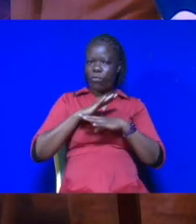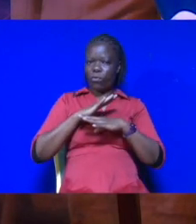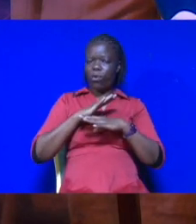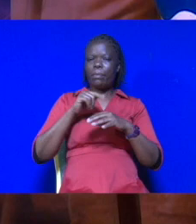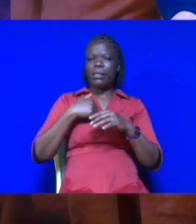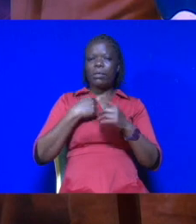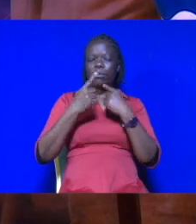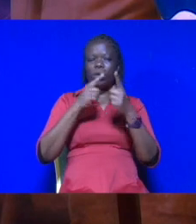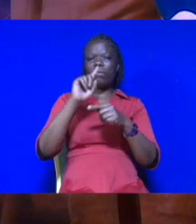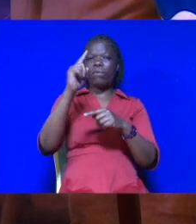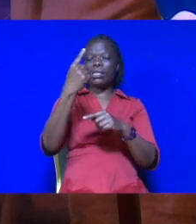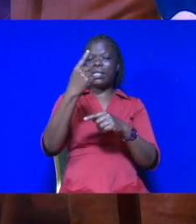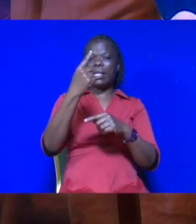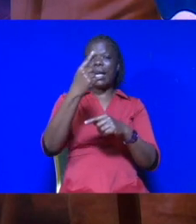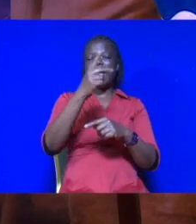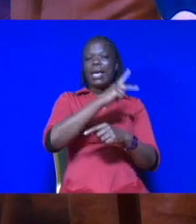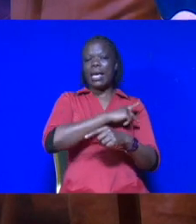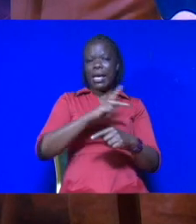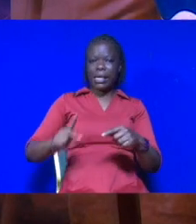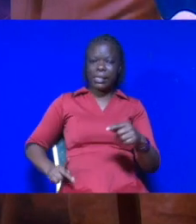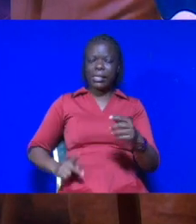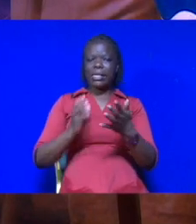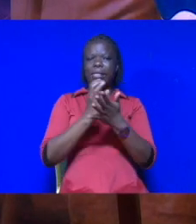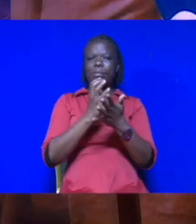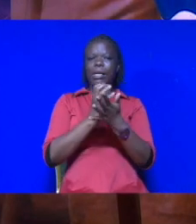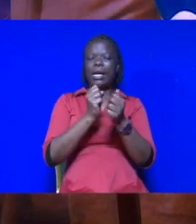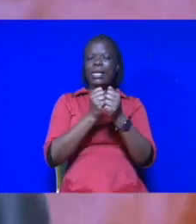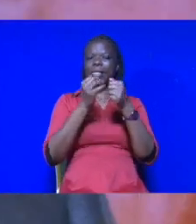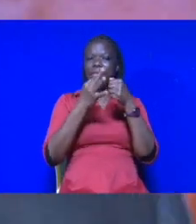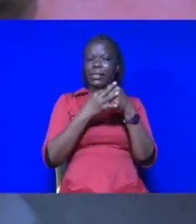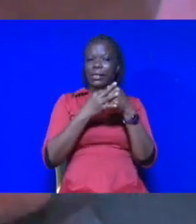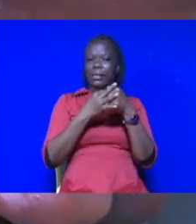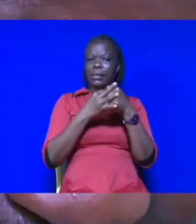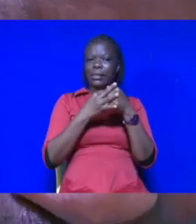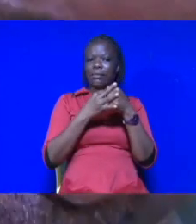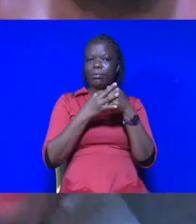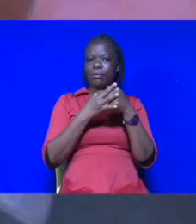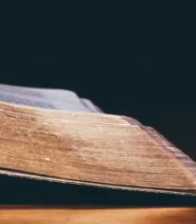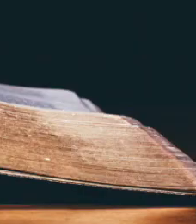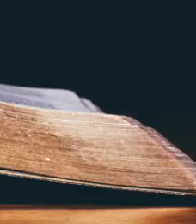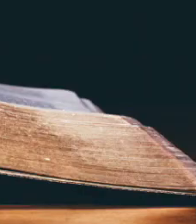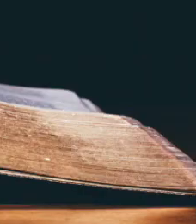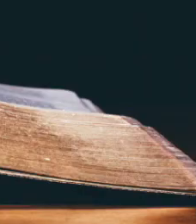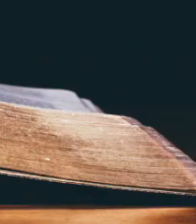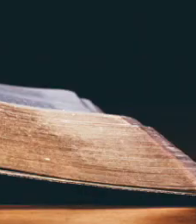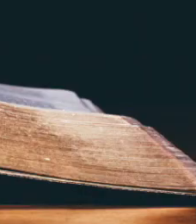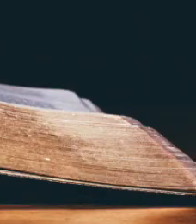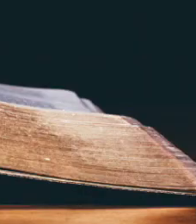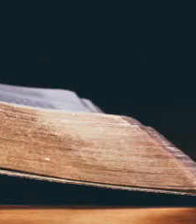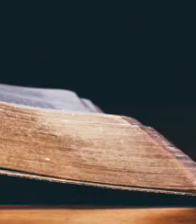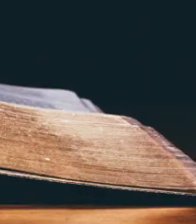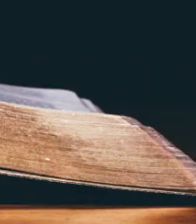Nazungumza Wafalme wa kwanza sura ya 18 na fungu la kwanza. Ikawa baada ya siku